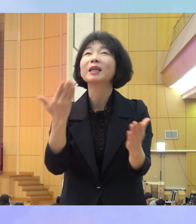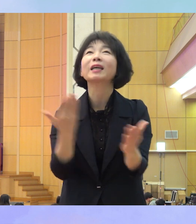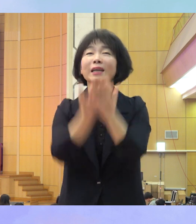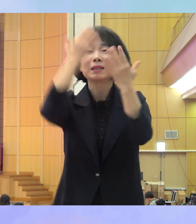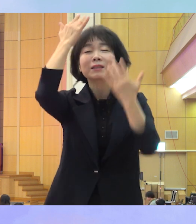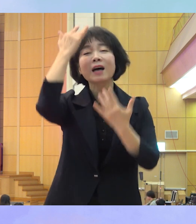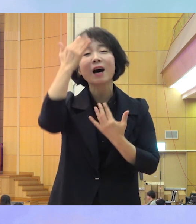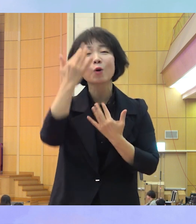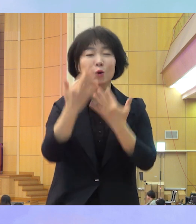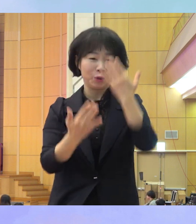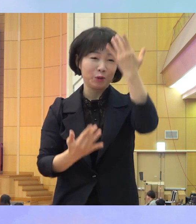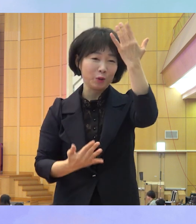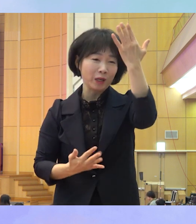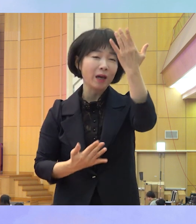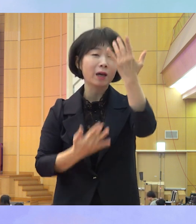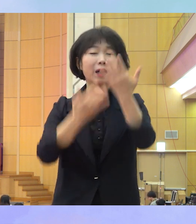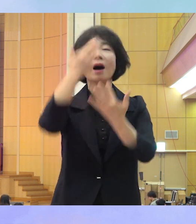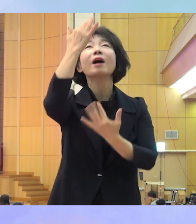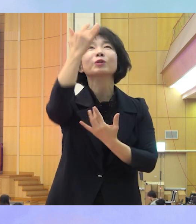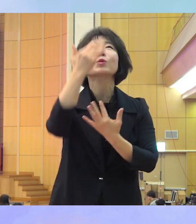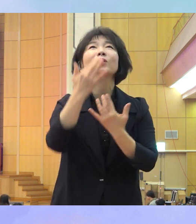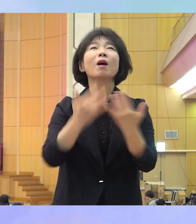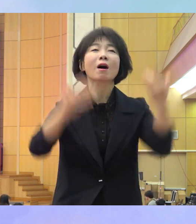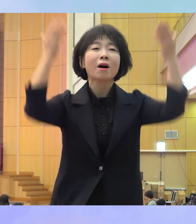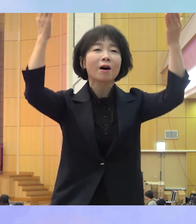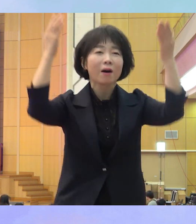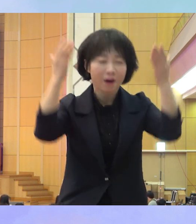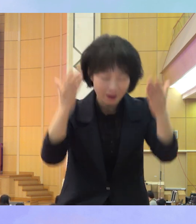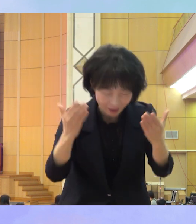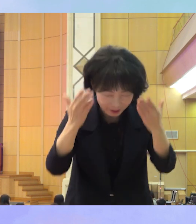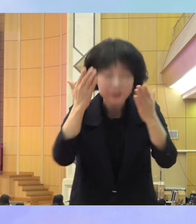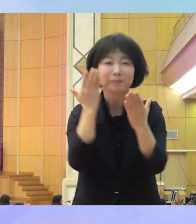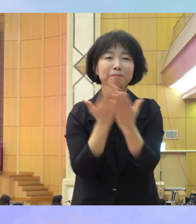부흥의 불길 타오르게